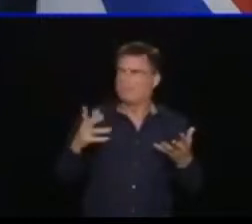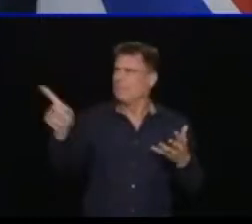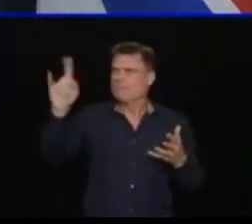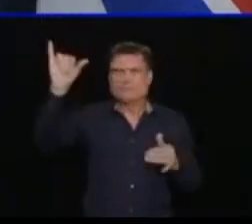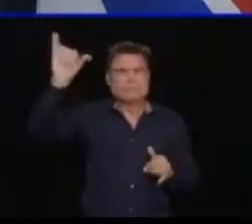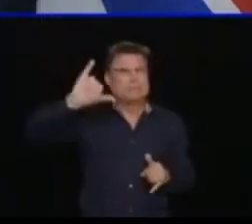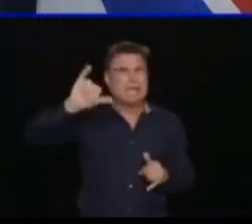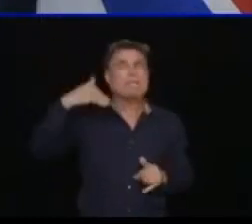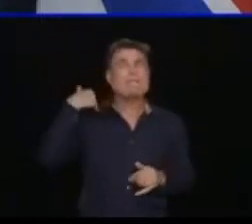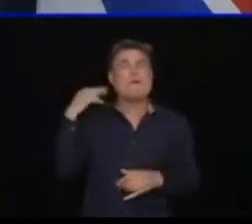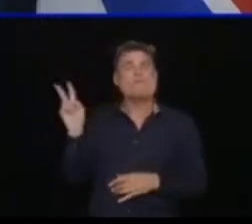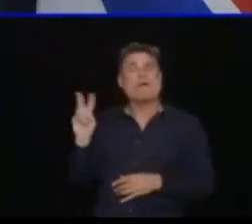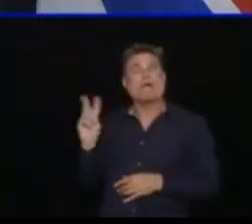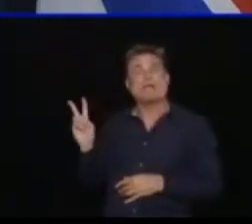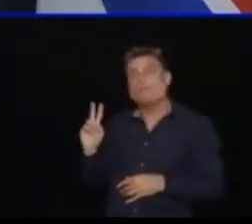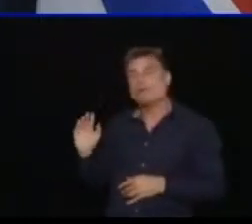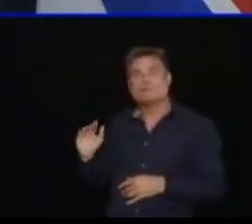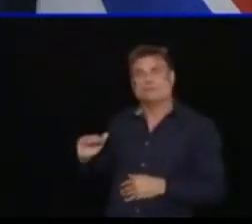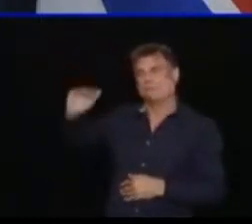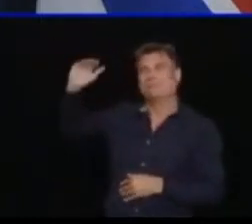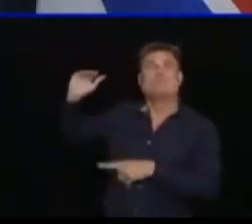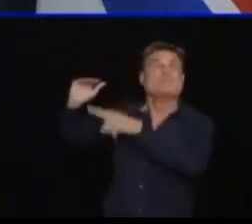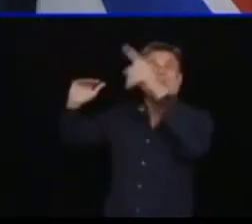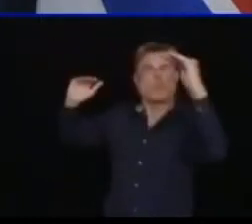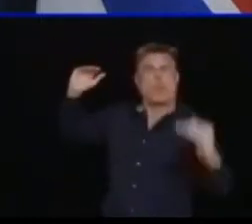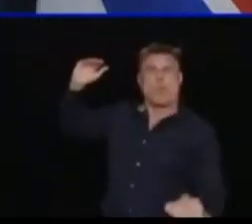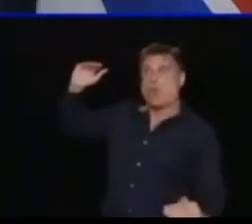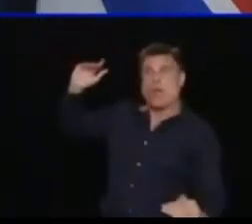当于334个一天。